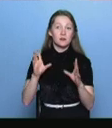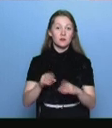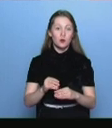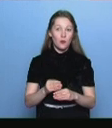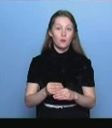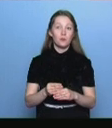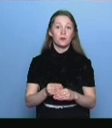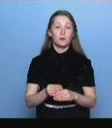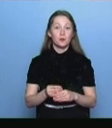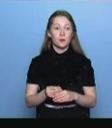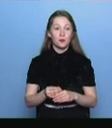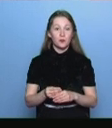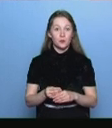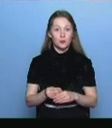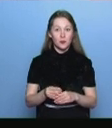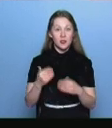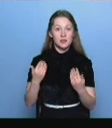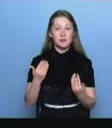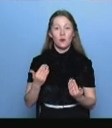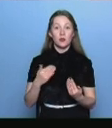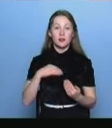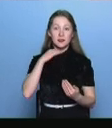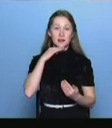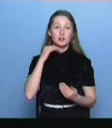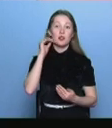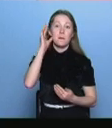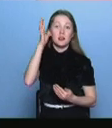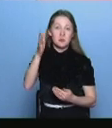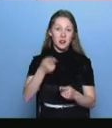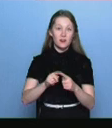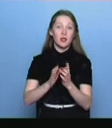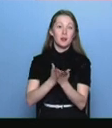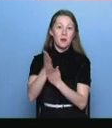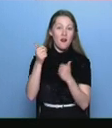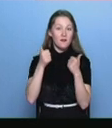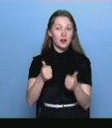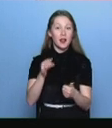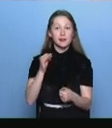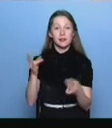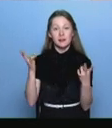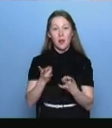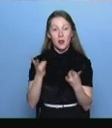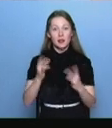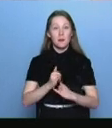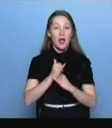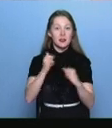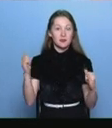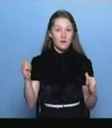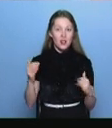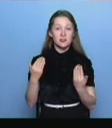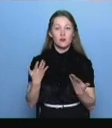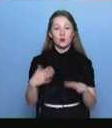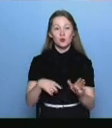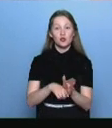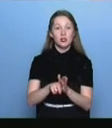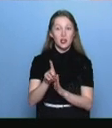потребности. И сегодня достаточно это перспективное направление, которое необходимо развивать. Сегодня уже начали активизироваться